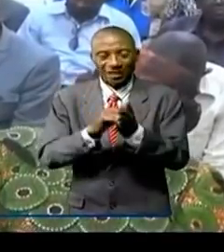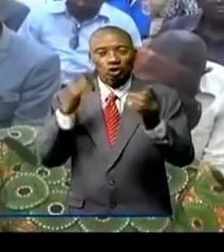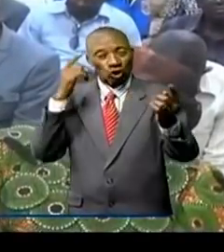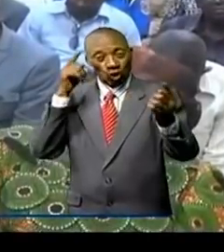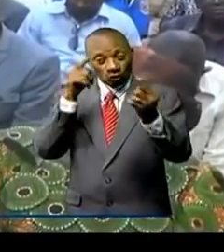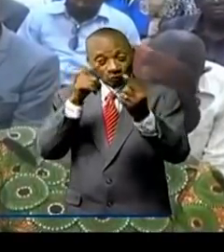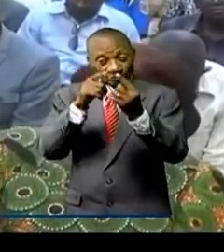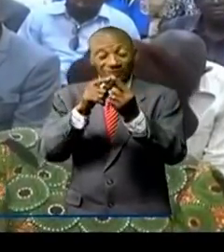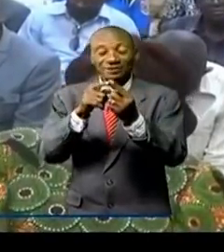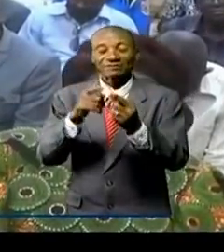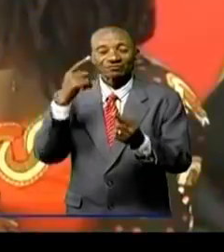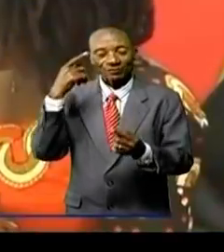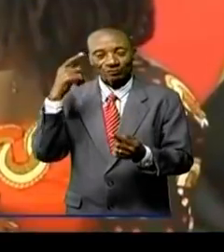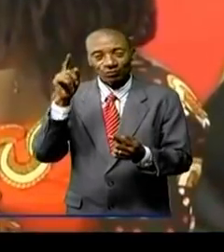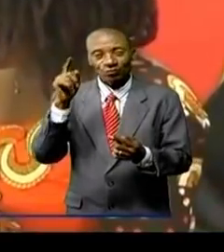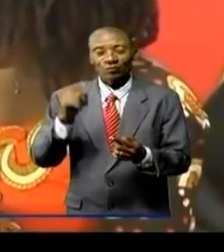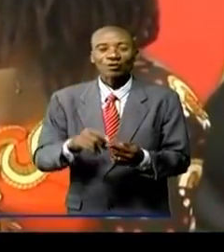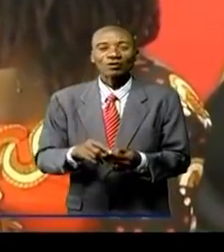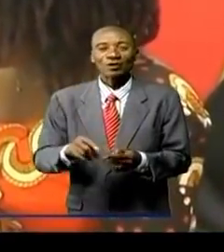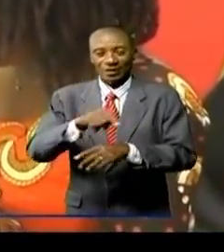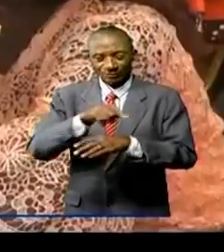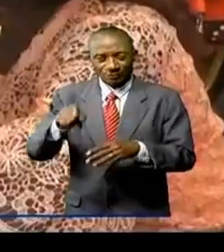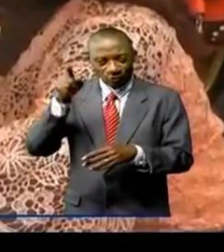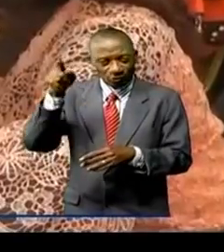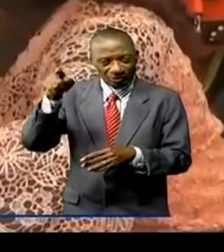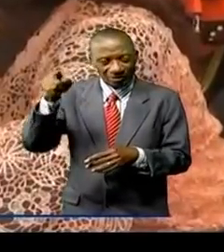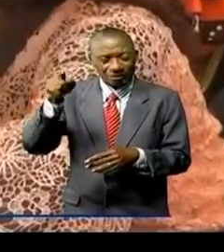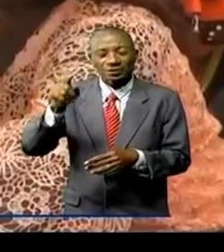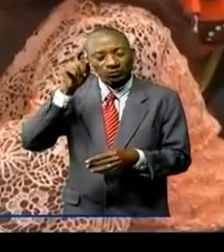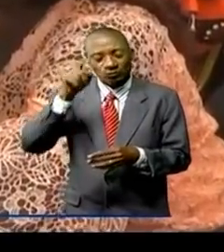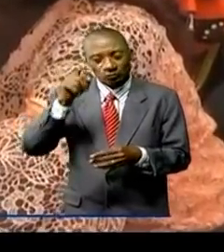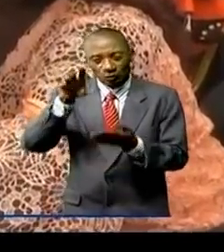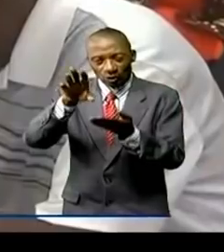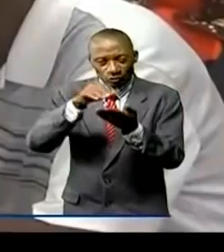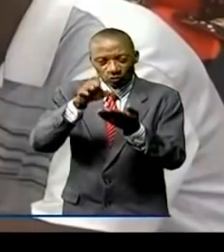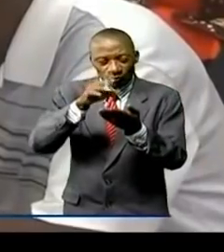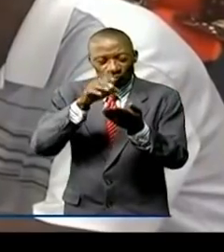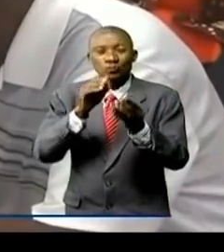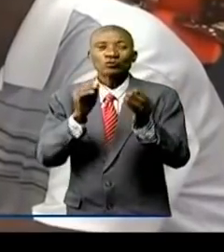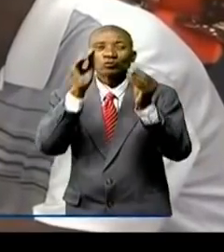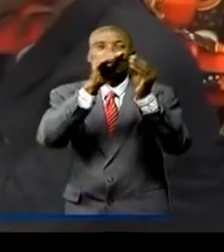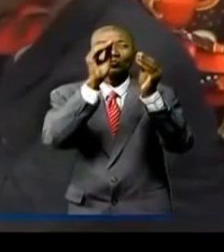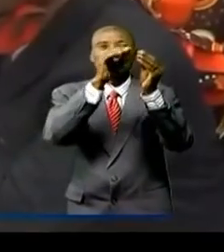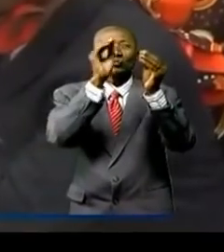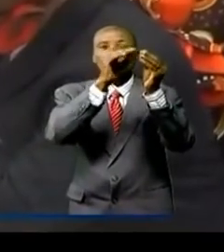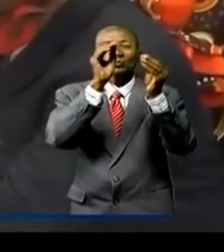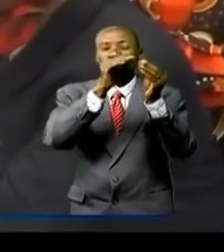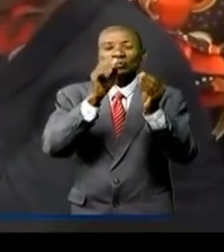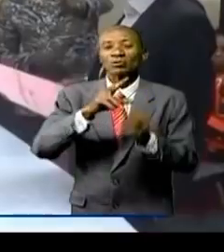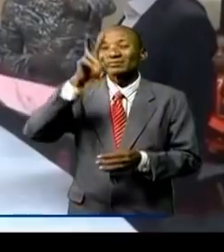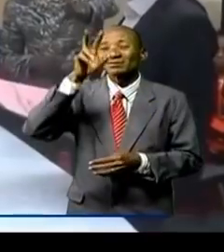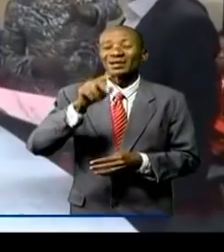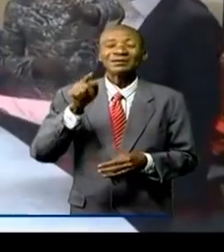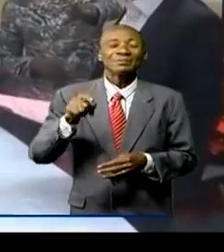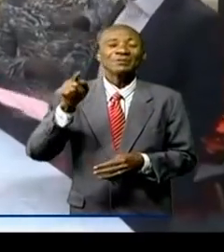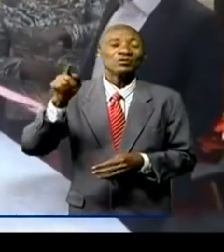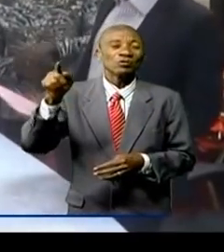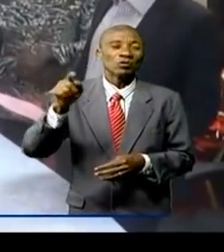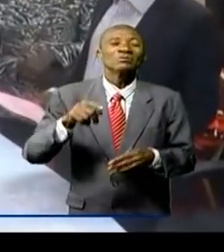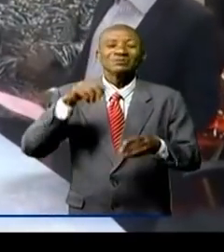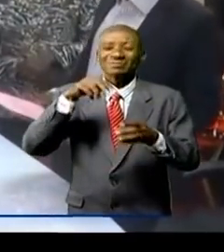service d'assiette notamment, les divisions de finances, de commerce extérieur, sports et loisirs, transport,